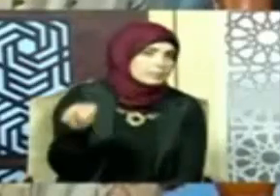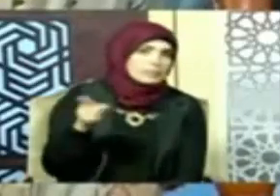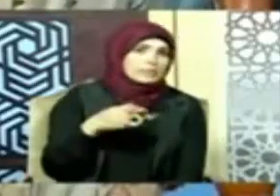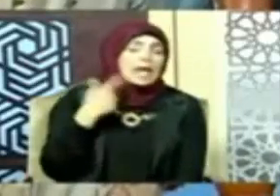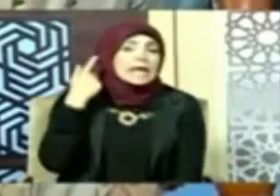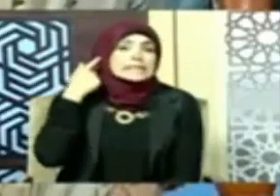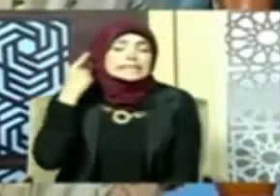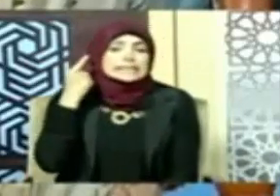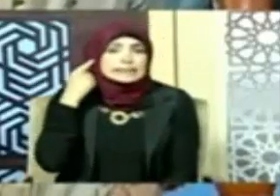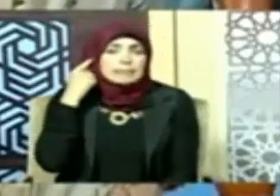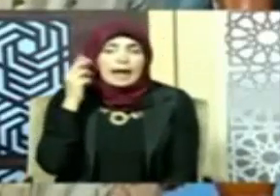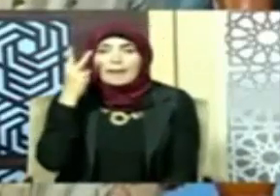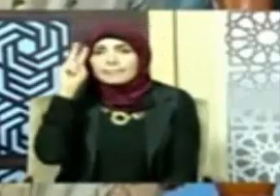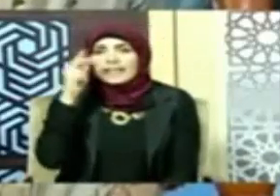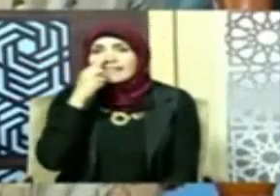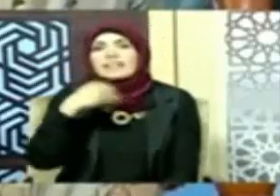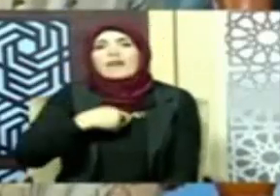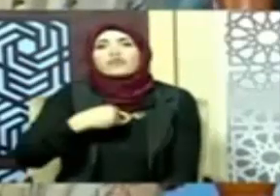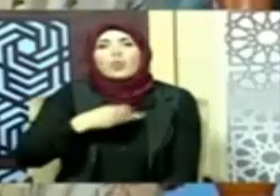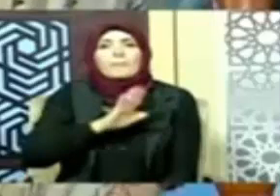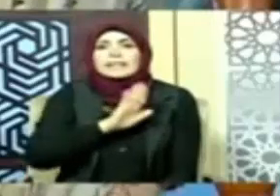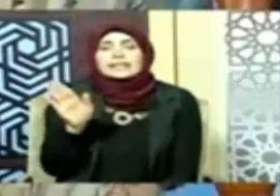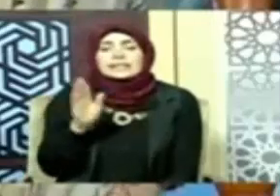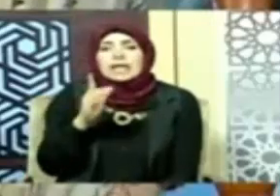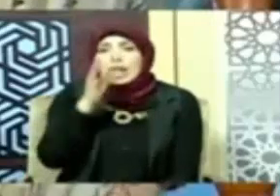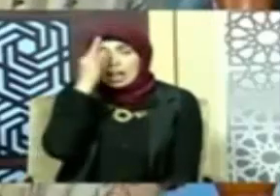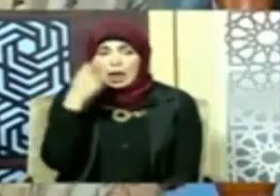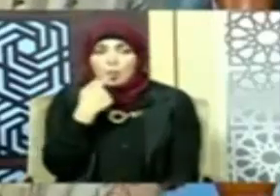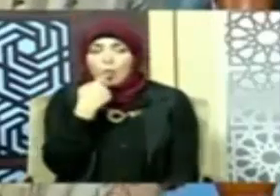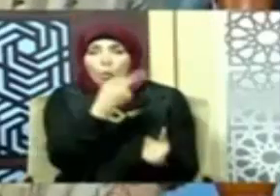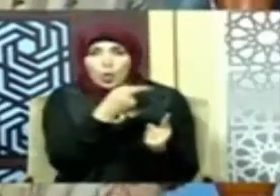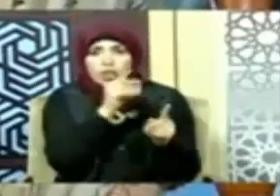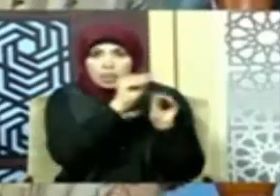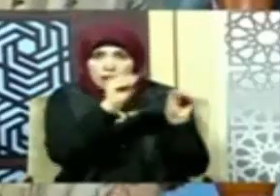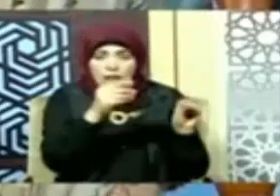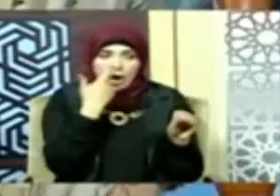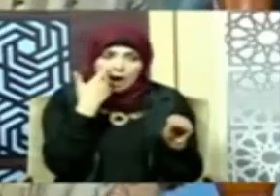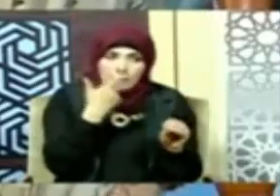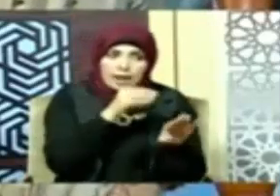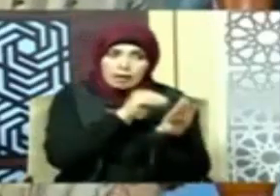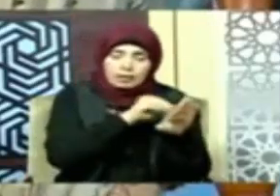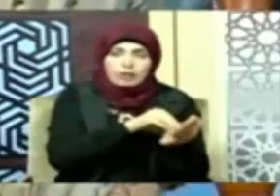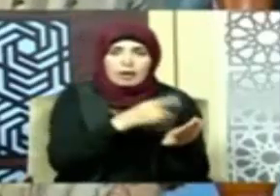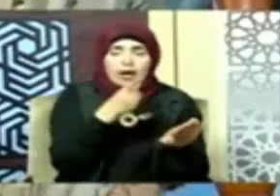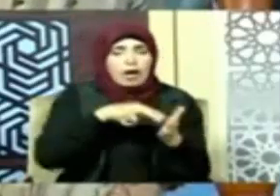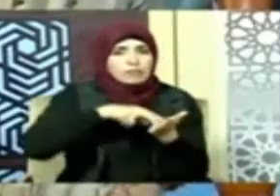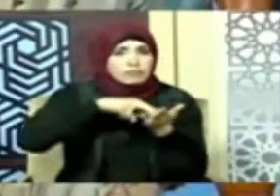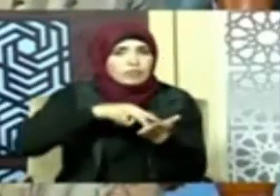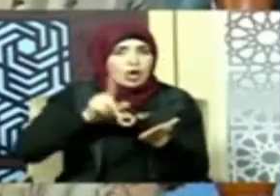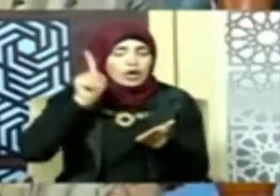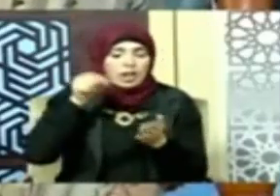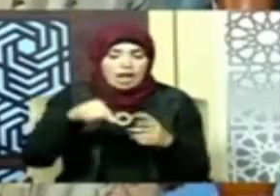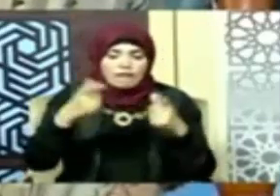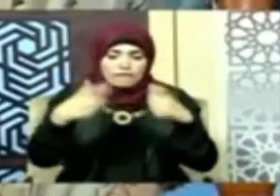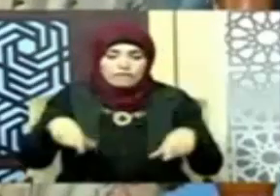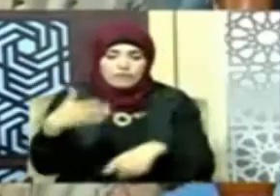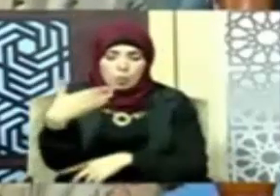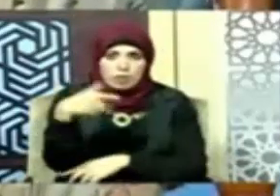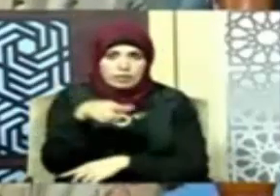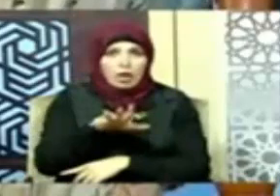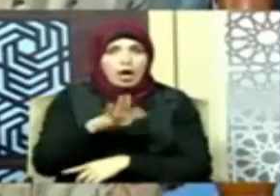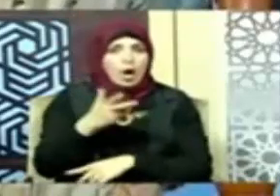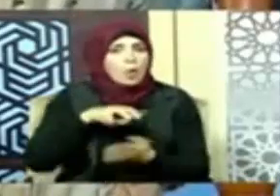صوت أنفسهم. وإذا قيل له اتق الله في وطنك أو اتق الله في